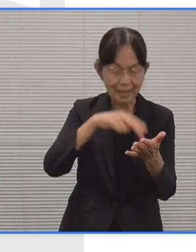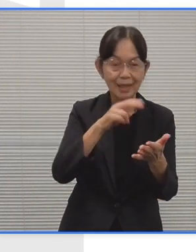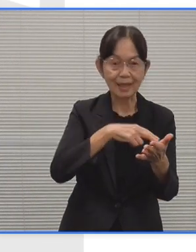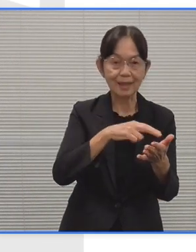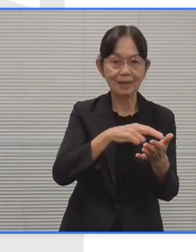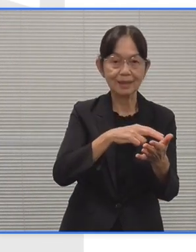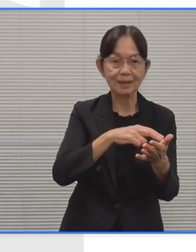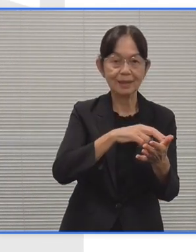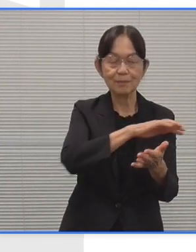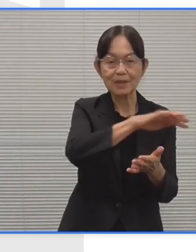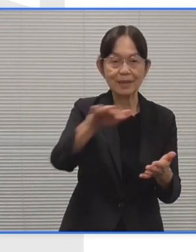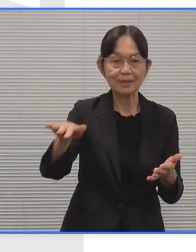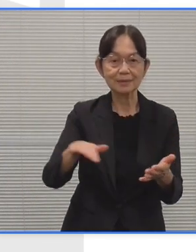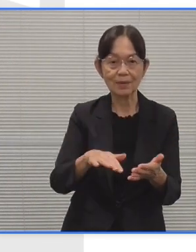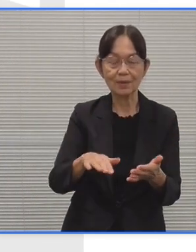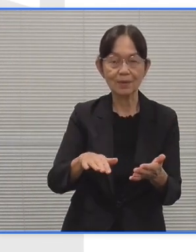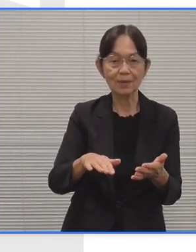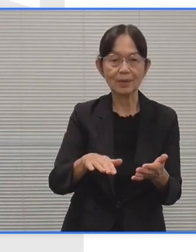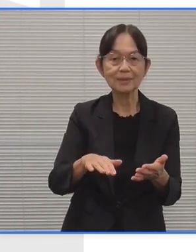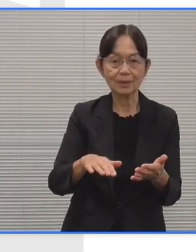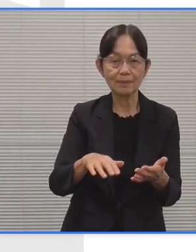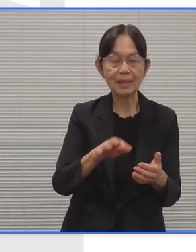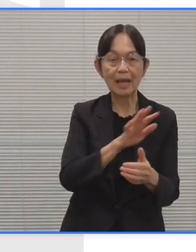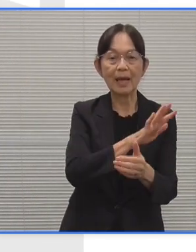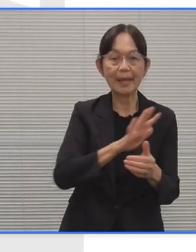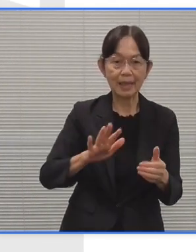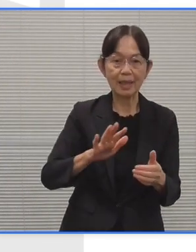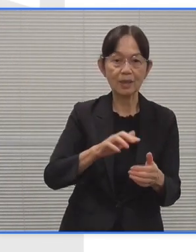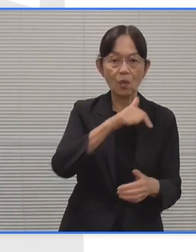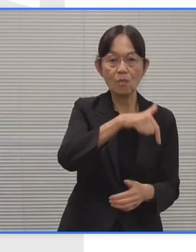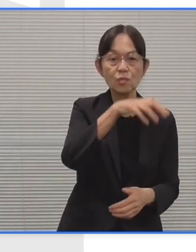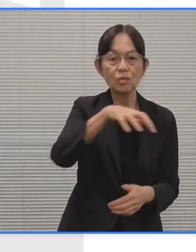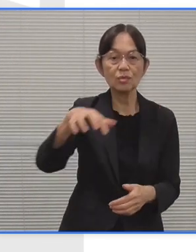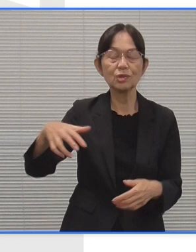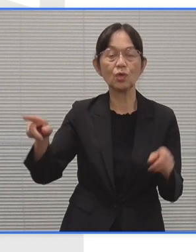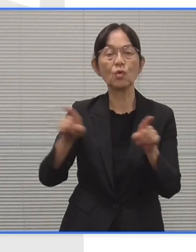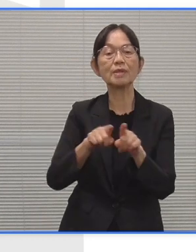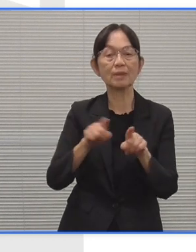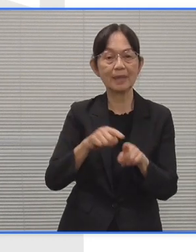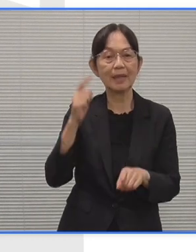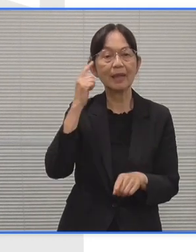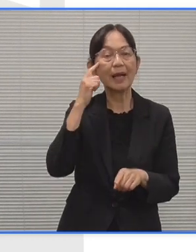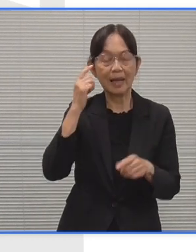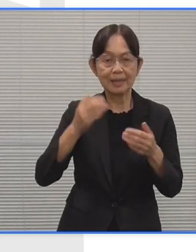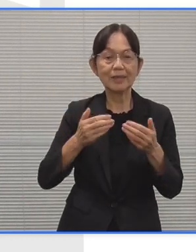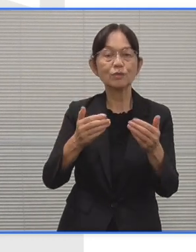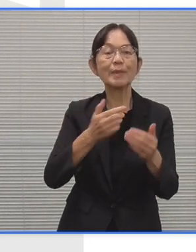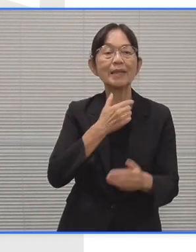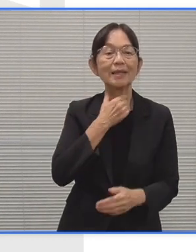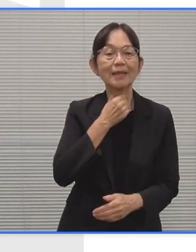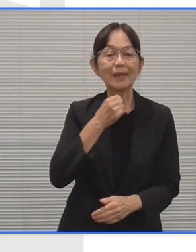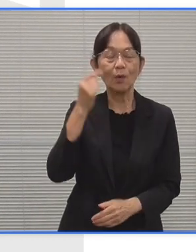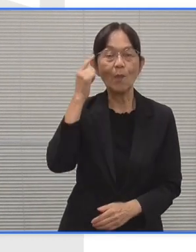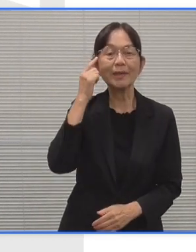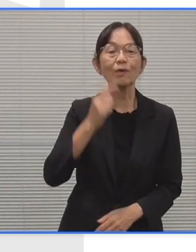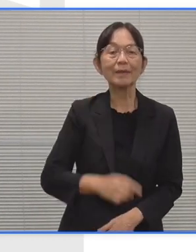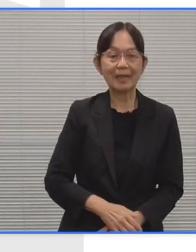とそしてその背景にいますすべての部署と一緒に考えて進めてきたところでござい